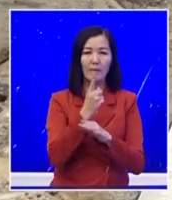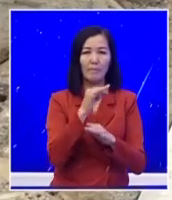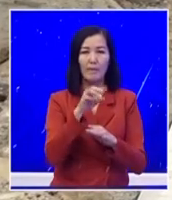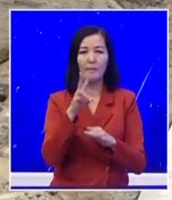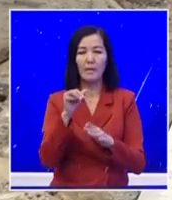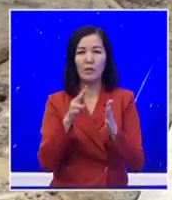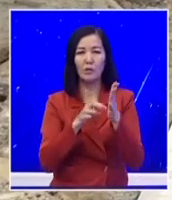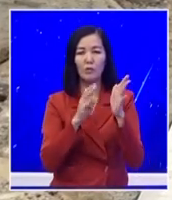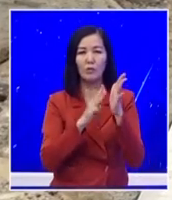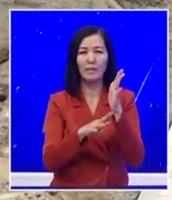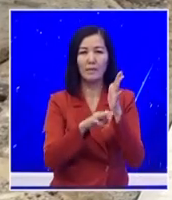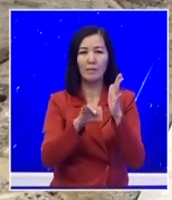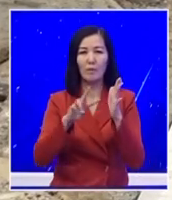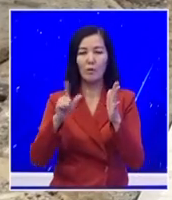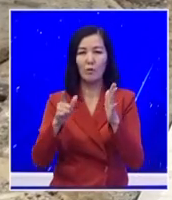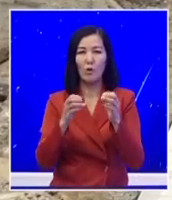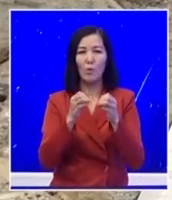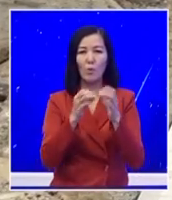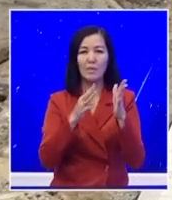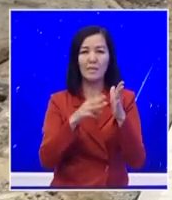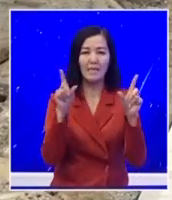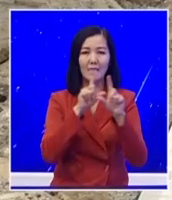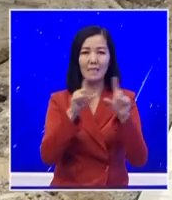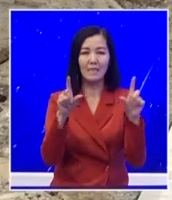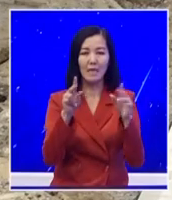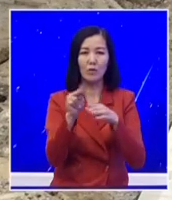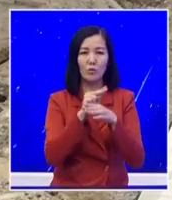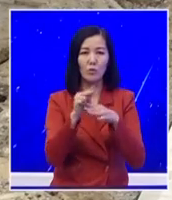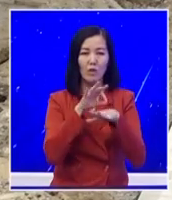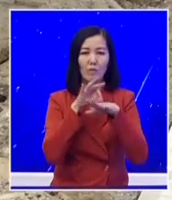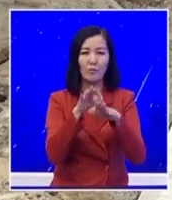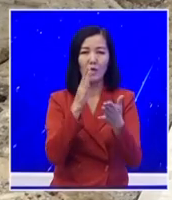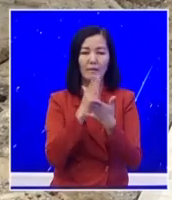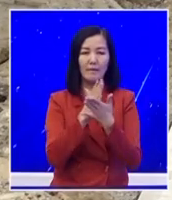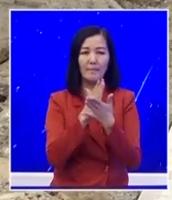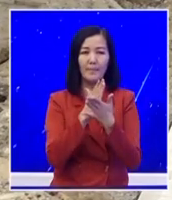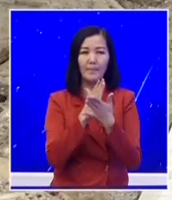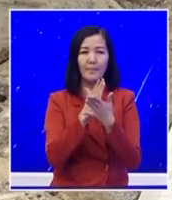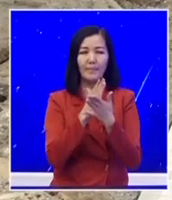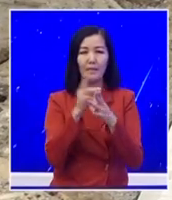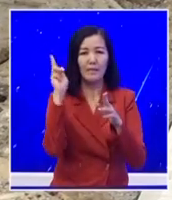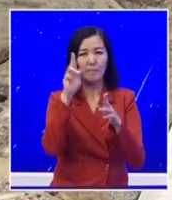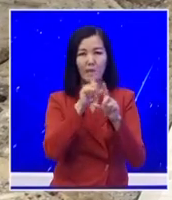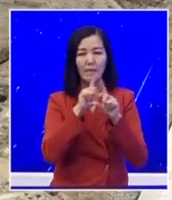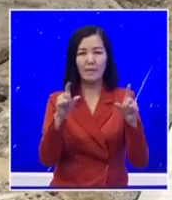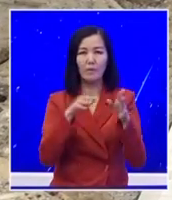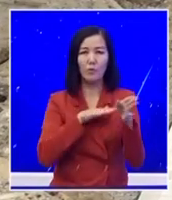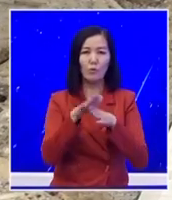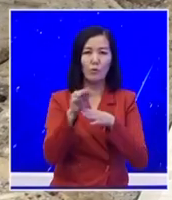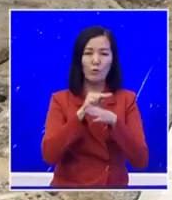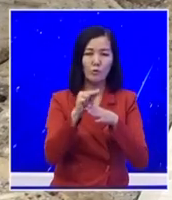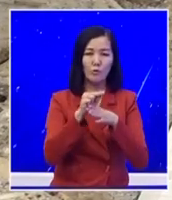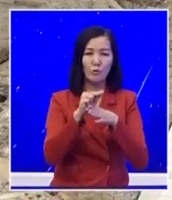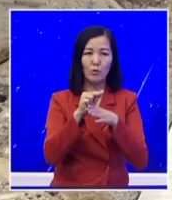780 миллион теңге 18 нысан жасалынып жатыр. Солардың ішіндегі жаңағы мектептің күрделі жұмыстары,